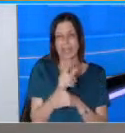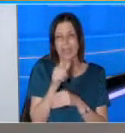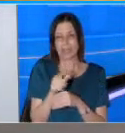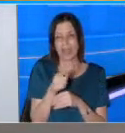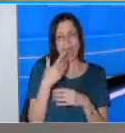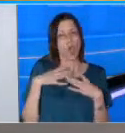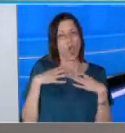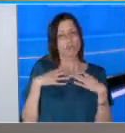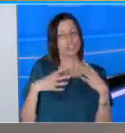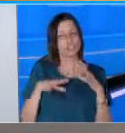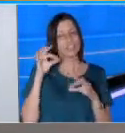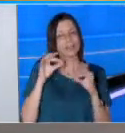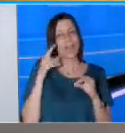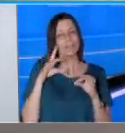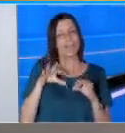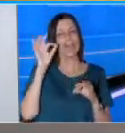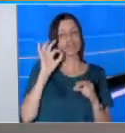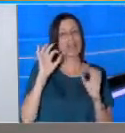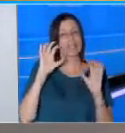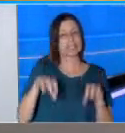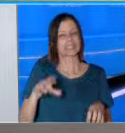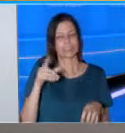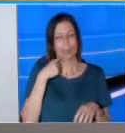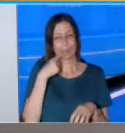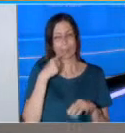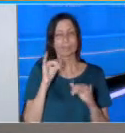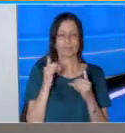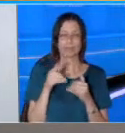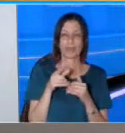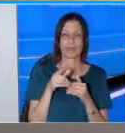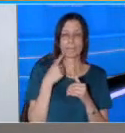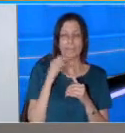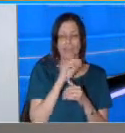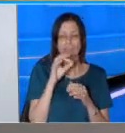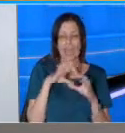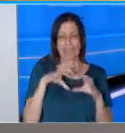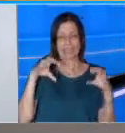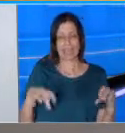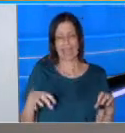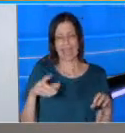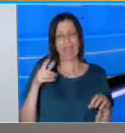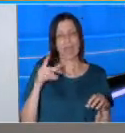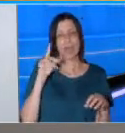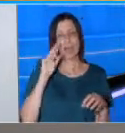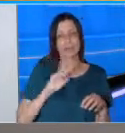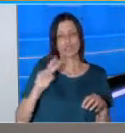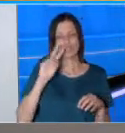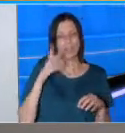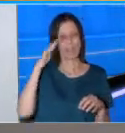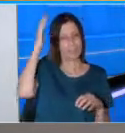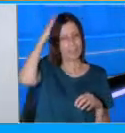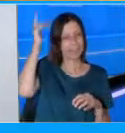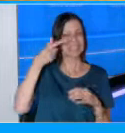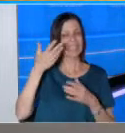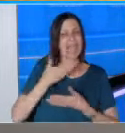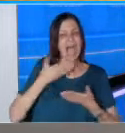חופש הצבעה על בחירת הנשיא. כן, תראה, נדב, בעניין הזה של הקרע בין שקד לבין בנט, צריך לומר, זה מערכת יחסים שהיא לא,